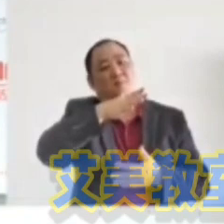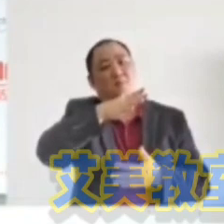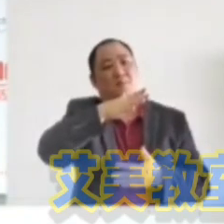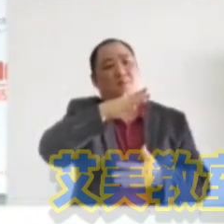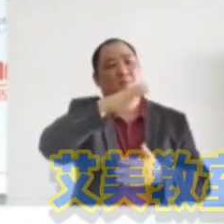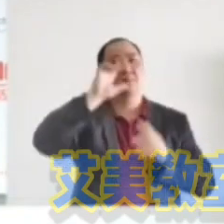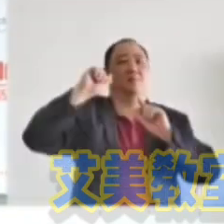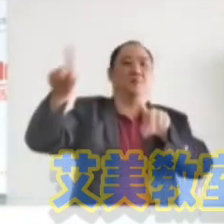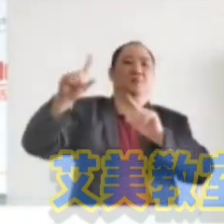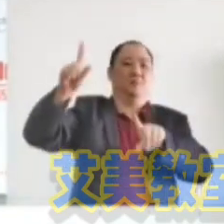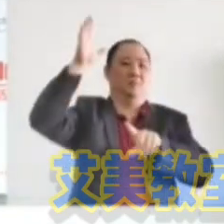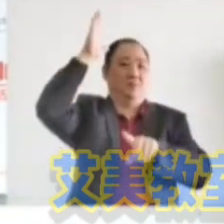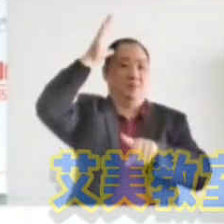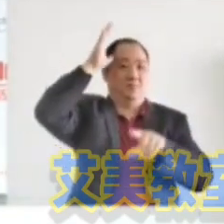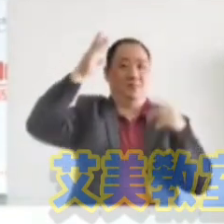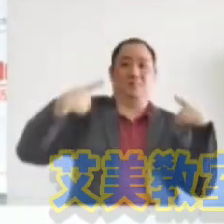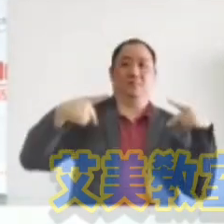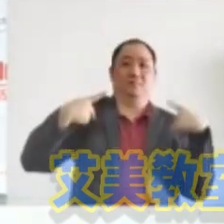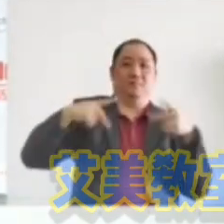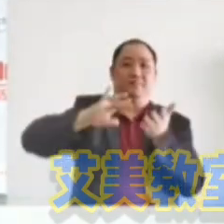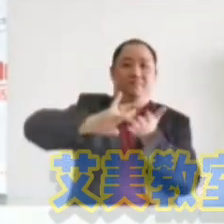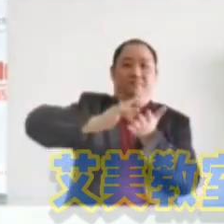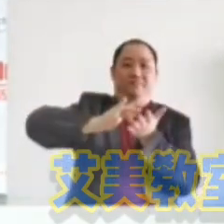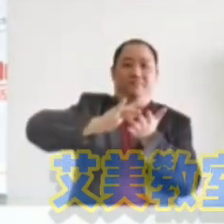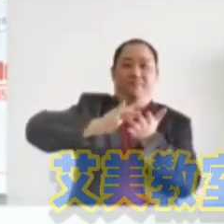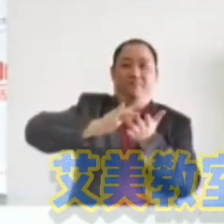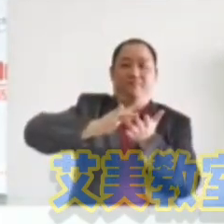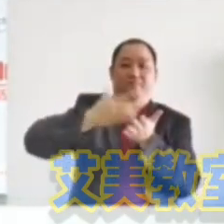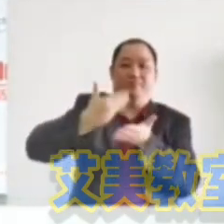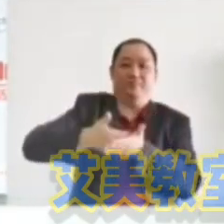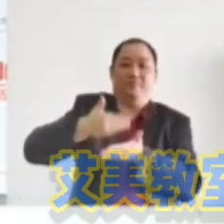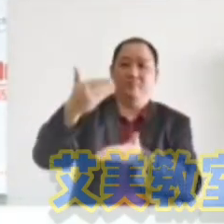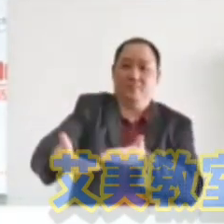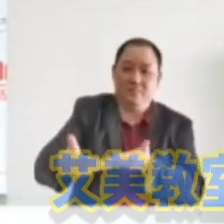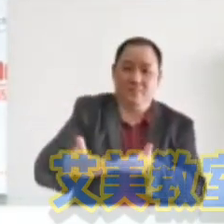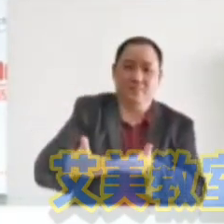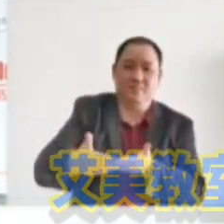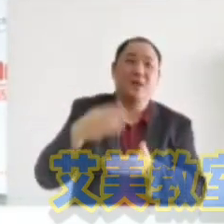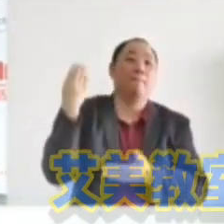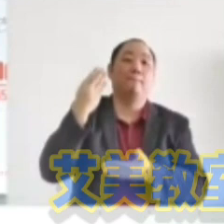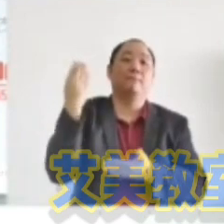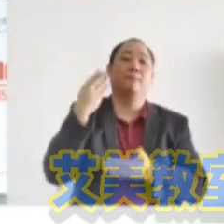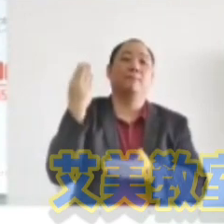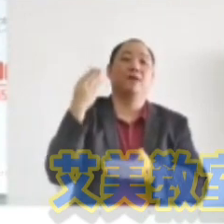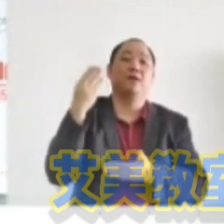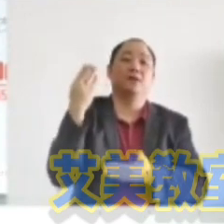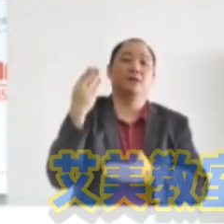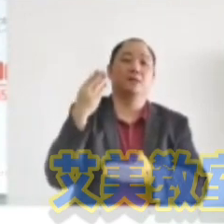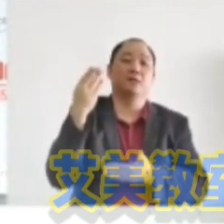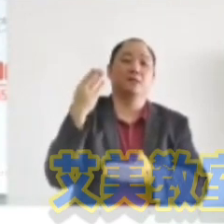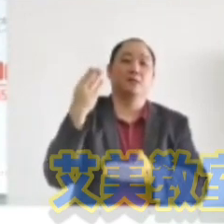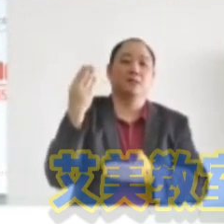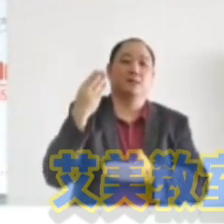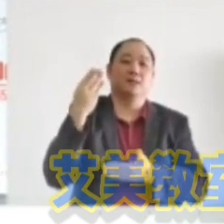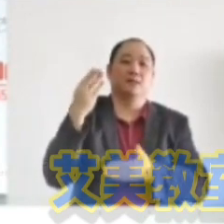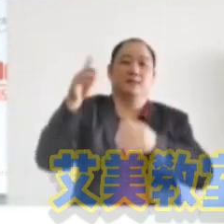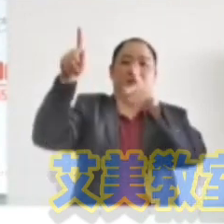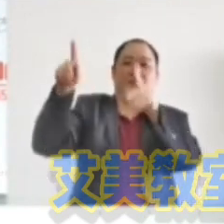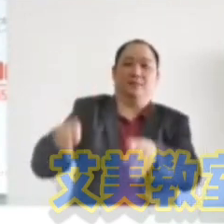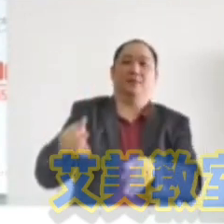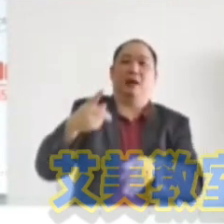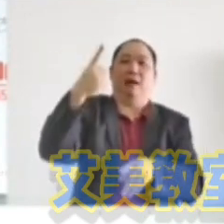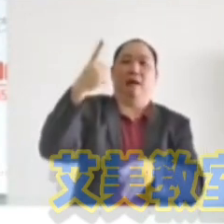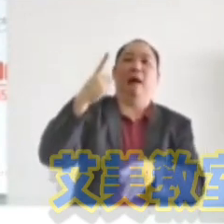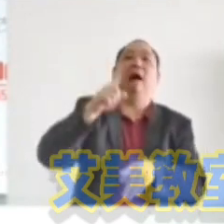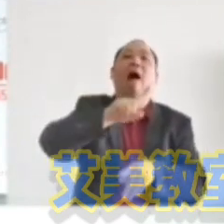的妈咪去药材店哦买当归的话哦，老板都会问你，你小姐，你是要当归头、当归身